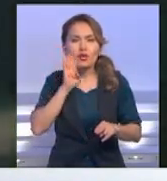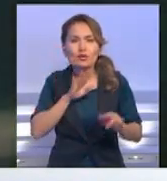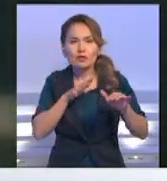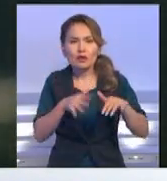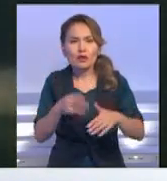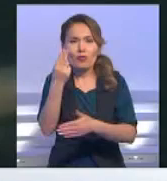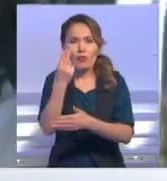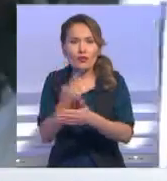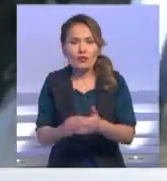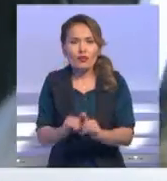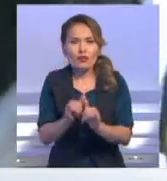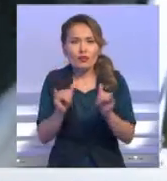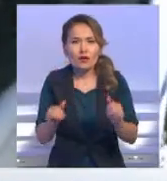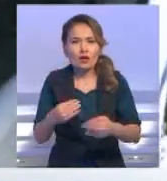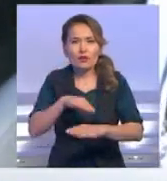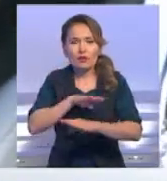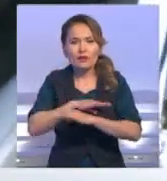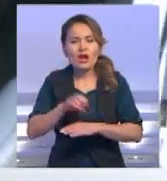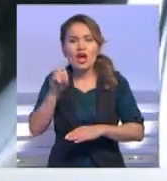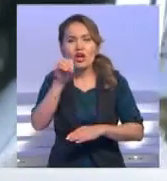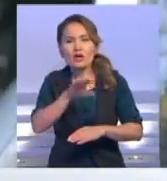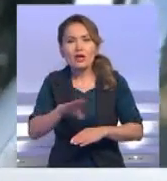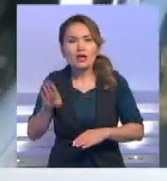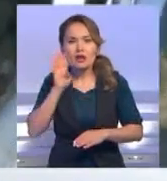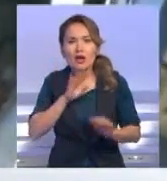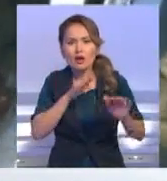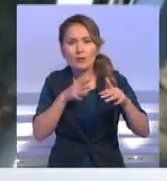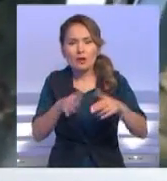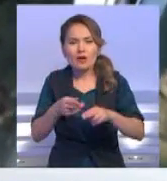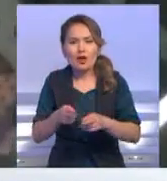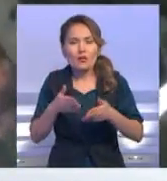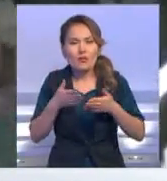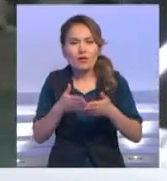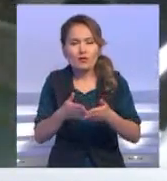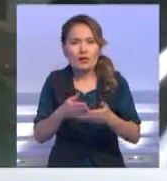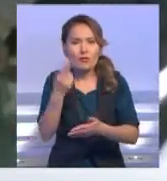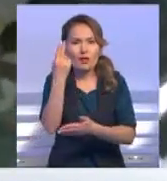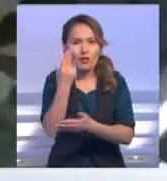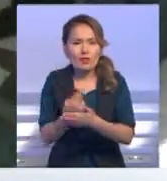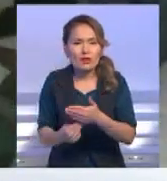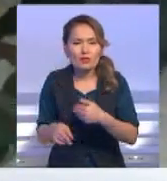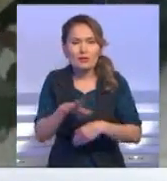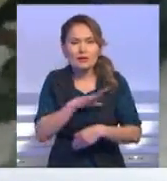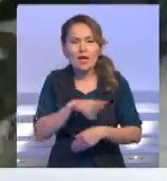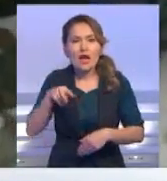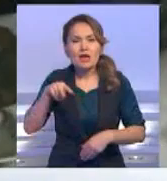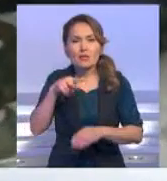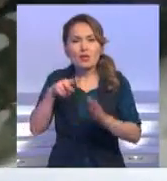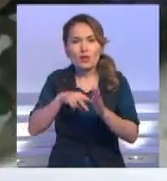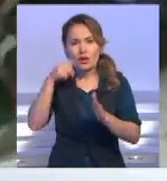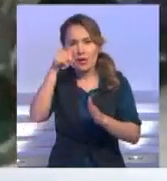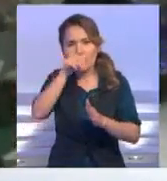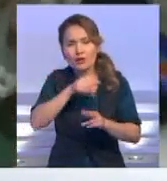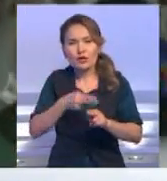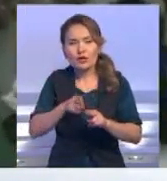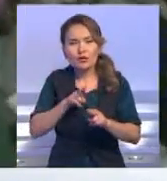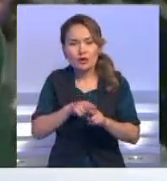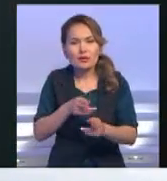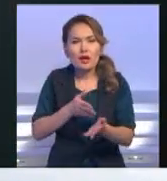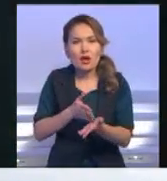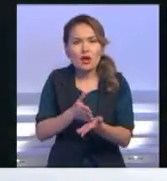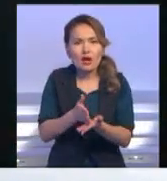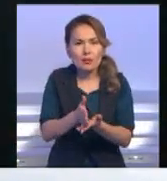қатары күрт артты. Олардың көбі Еуропаға жерорта теңізі арқылы жетуді көздейді. 2017 жылдың өзінде осы бағдар